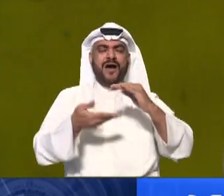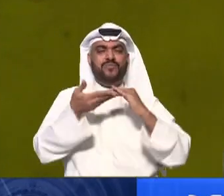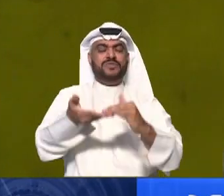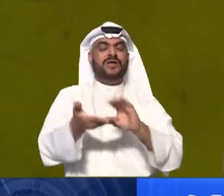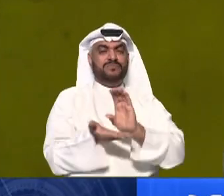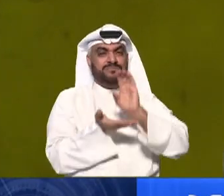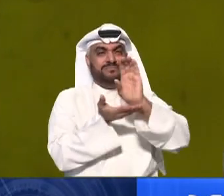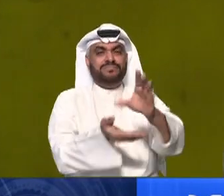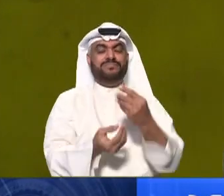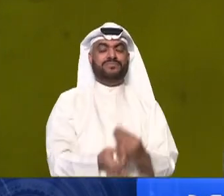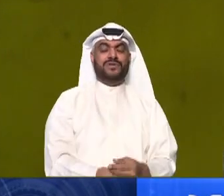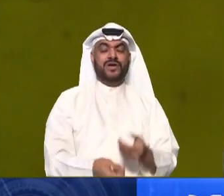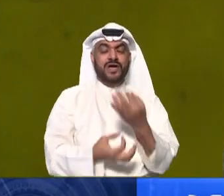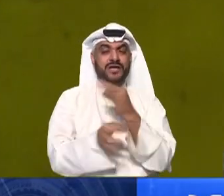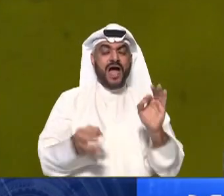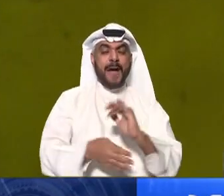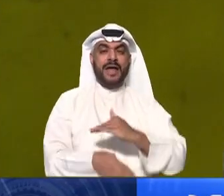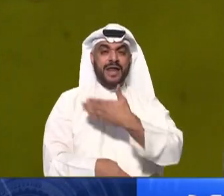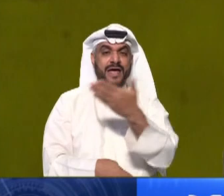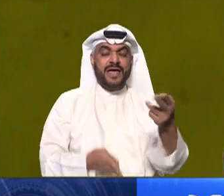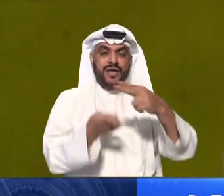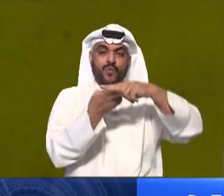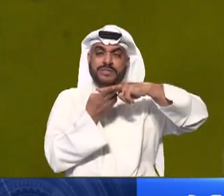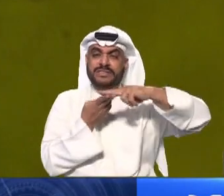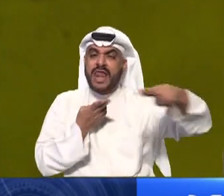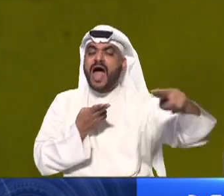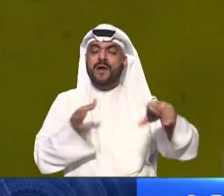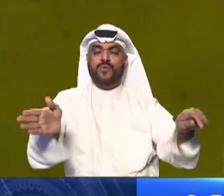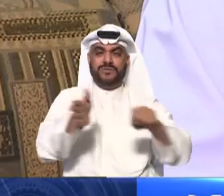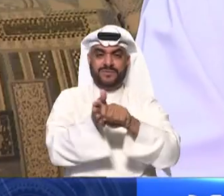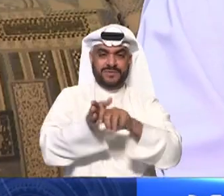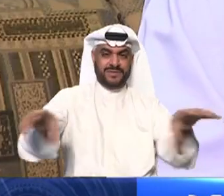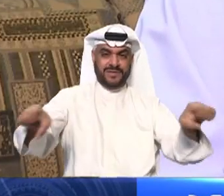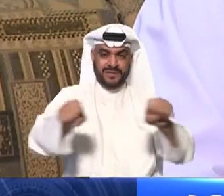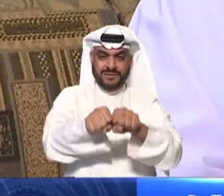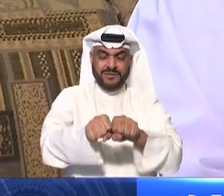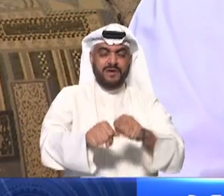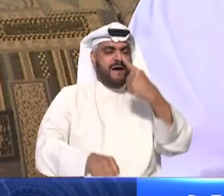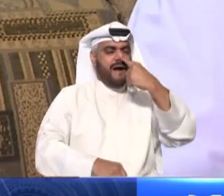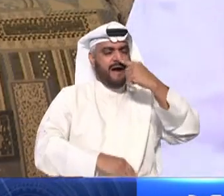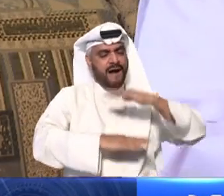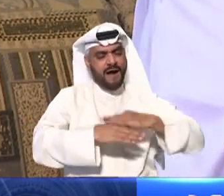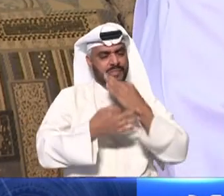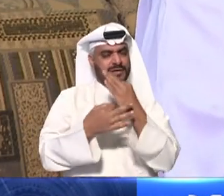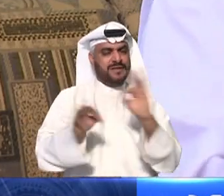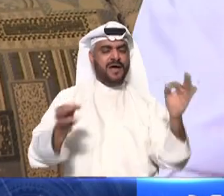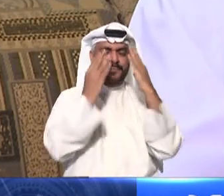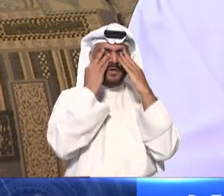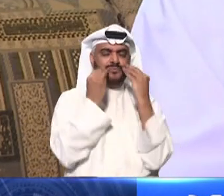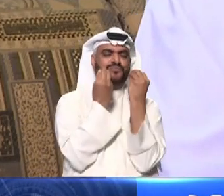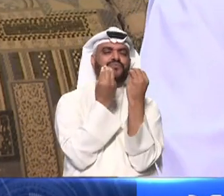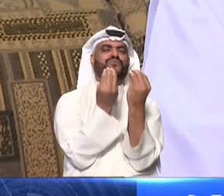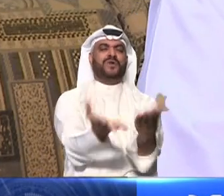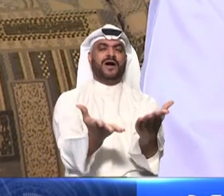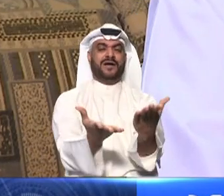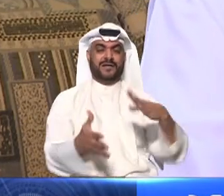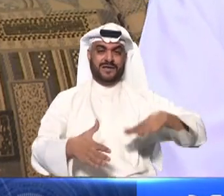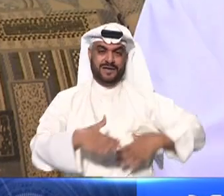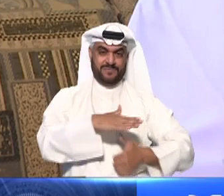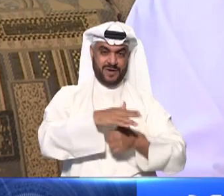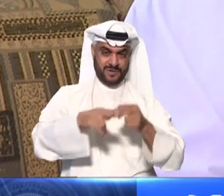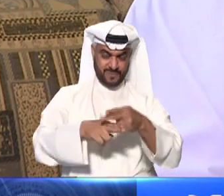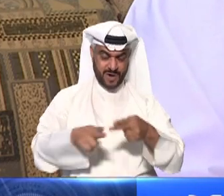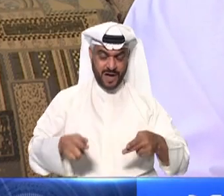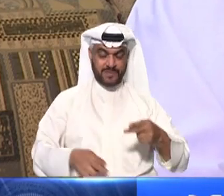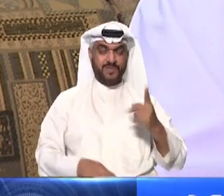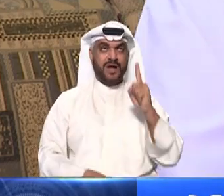الأمم المتحدة، ونتيجة للسلام والإطمئنان، كان تقديرا لحكومة الكويت وتقديرا لشخص المغفور الشيخ